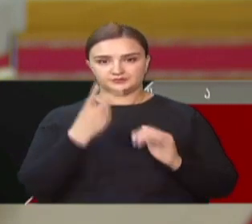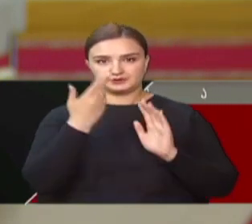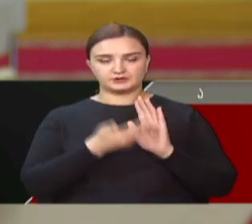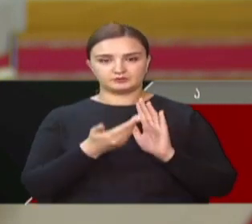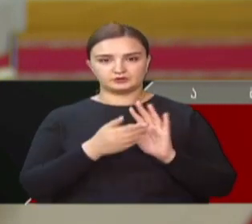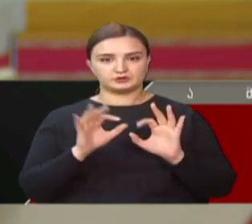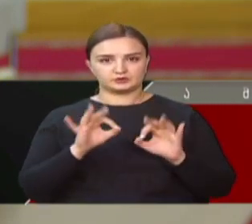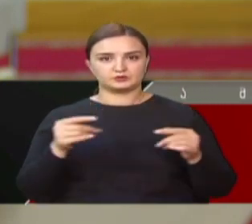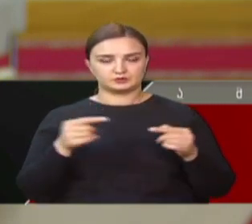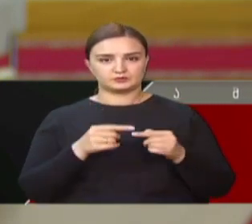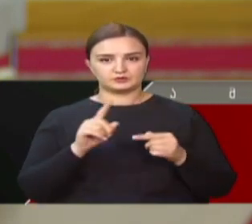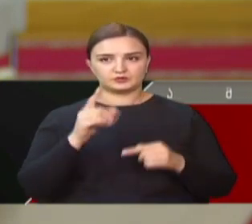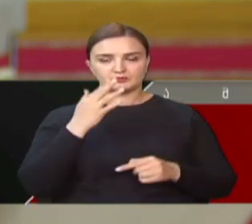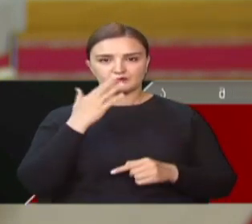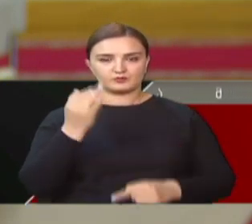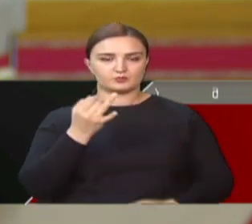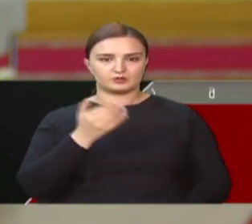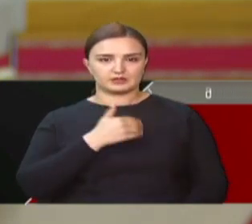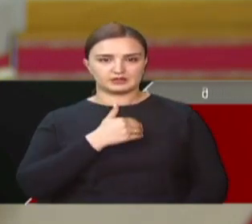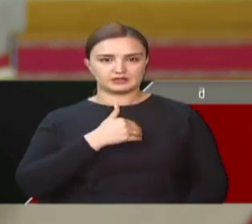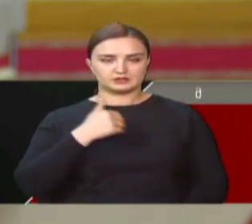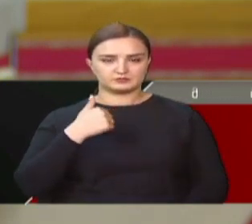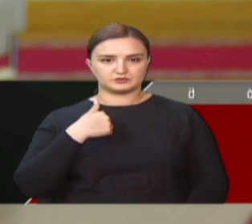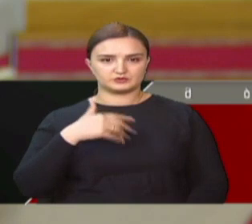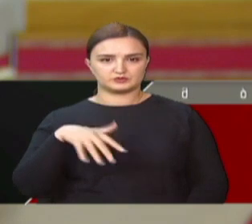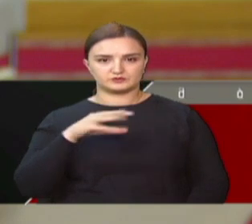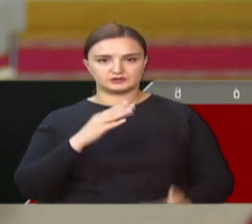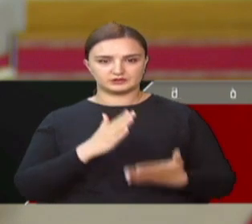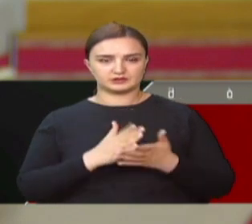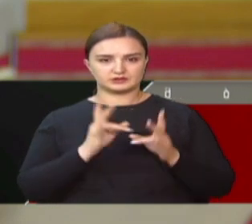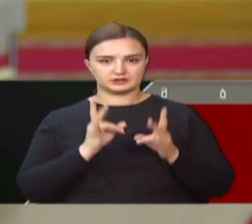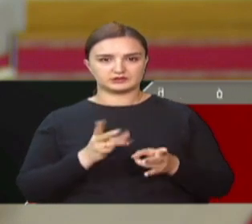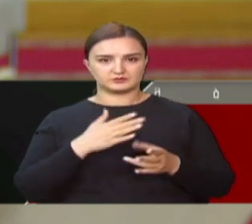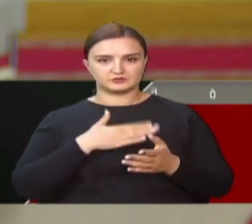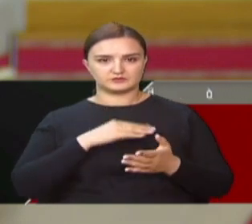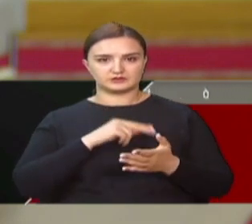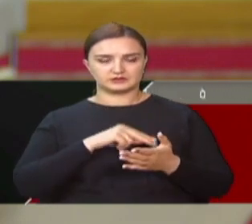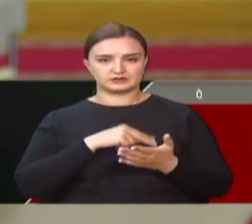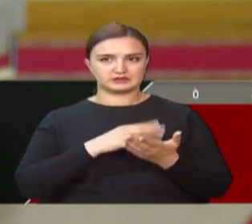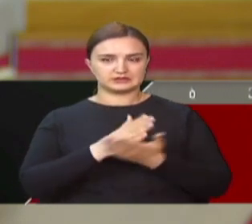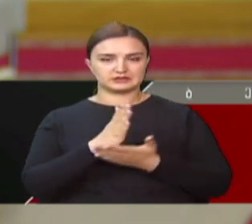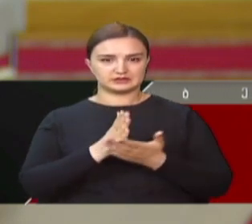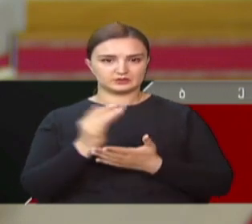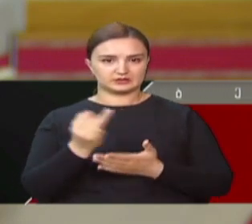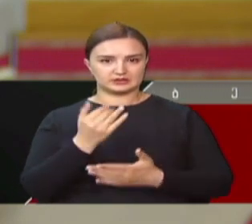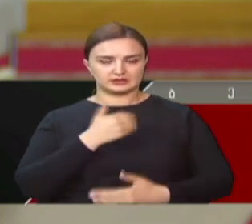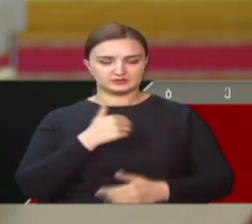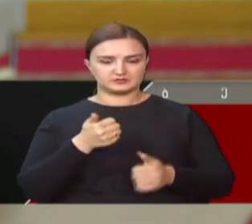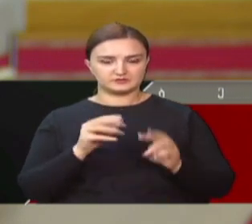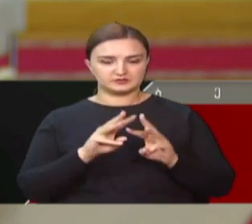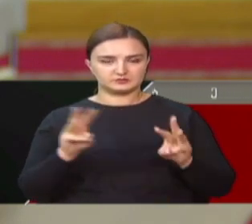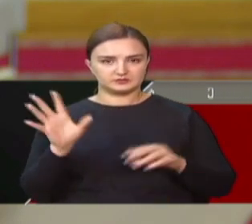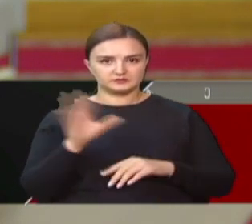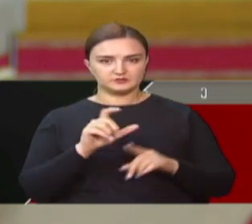წარმოაჩინეს ზუსტად ის, რომ ევროატლანტიკური ინტერესები ჩვენი არის დაზიანებული, ჩვენი სტრატეგიული ინტერესები და პრემიერ-მინისტრის